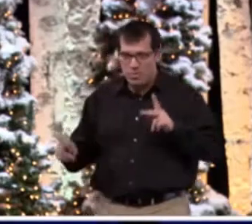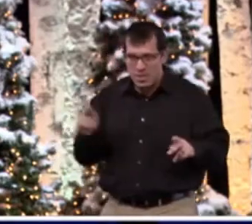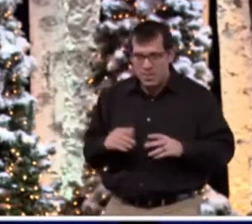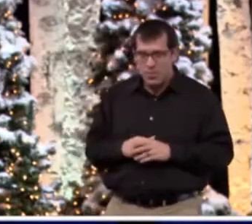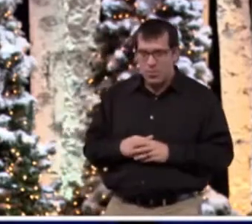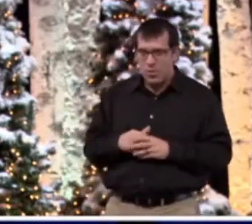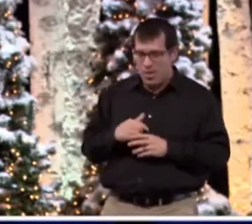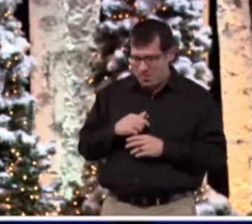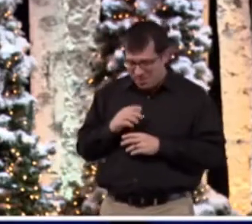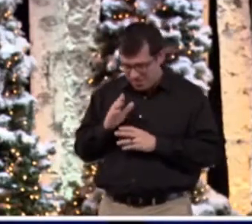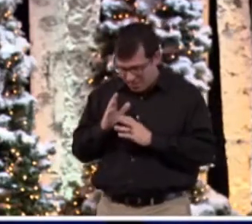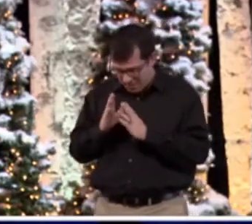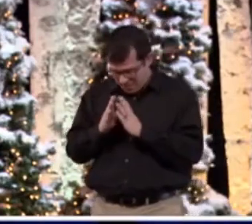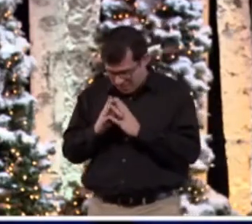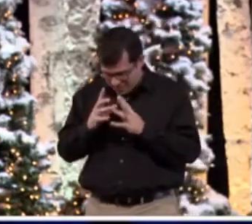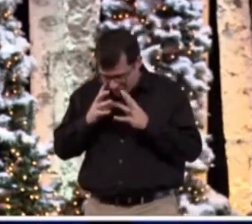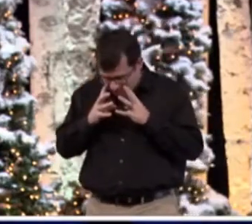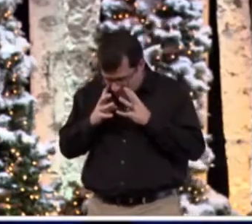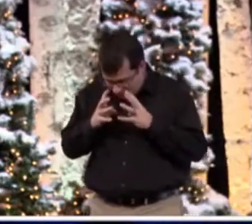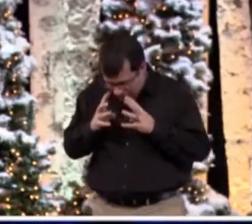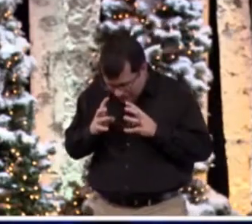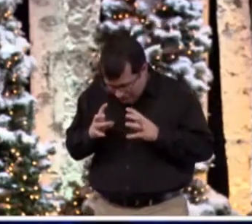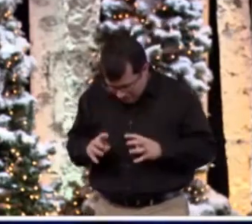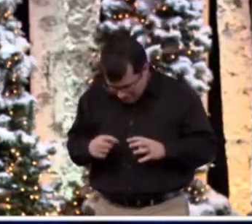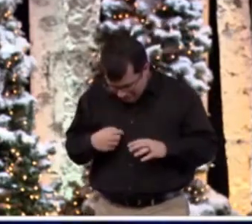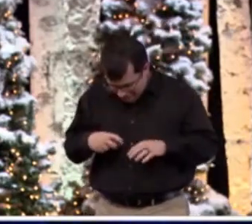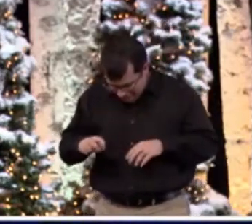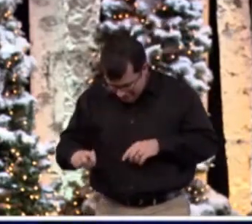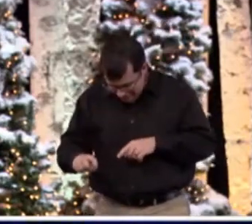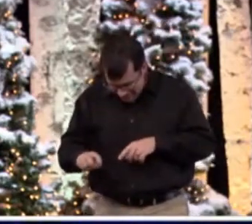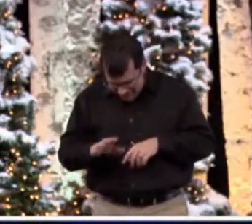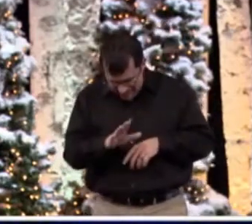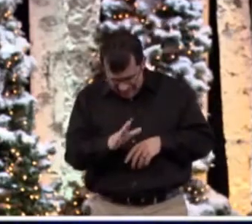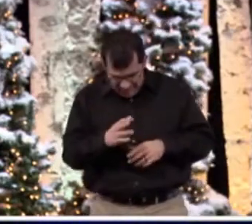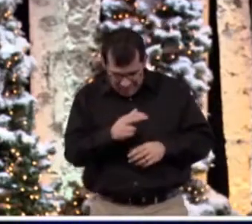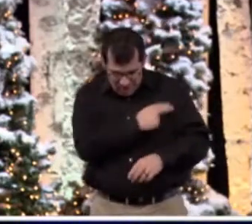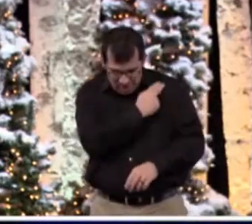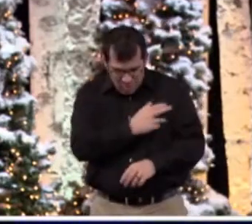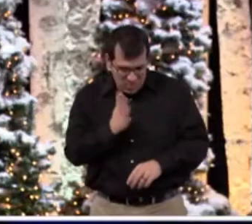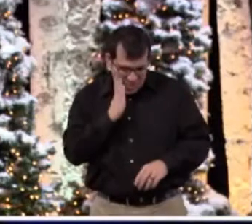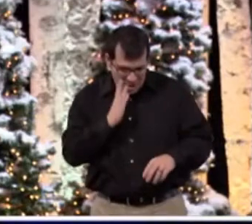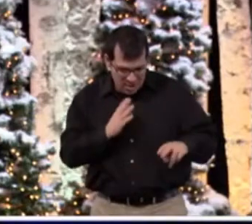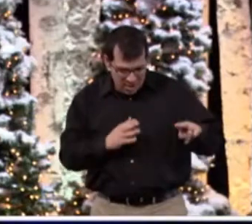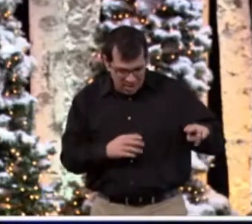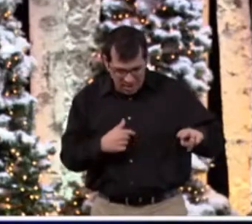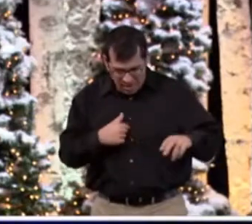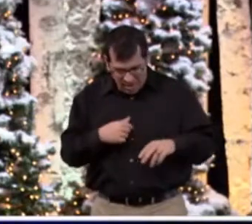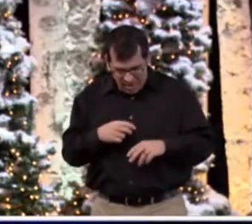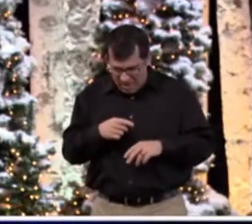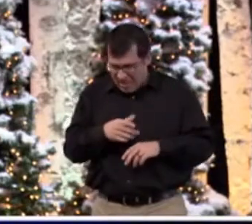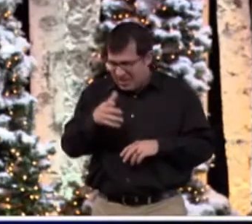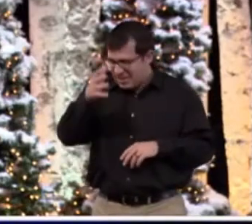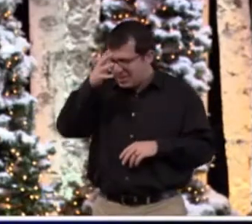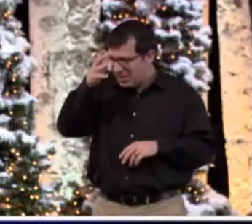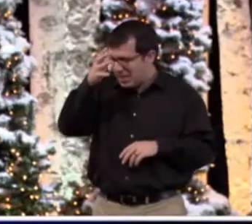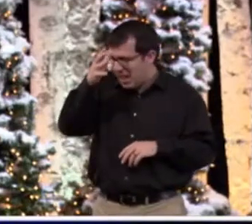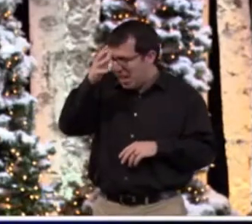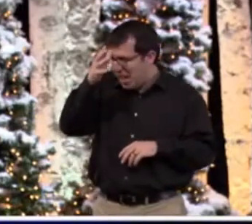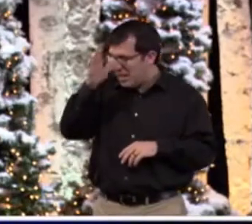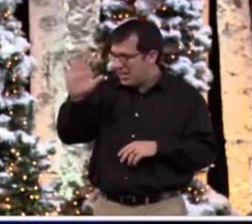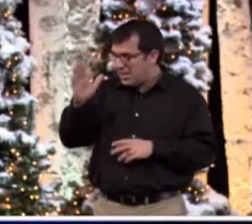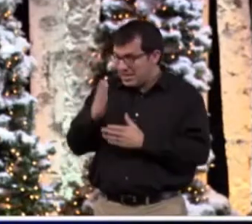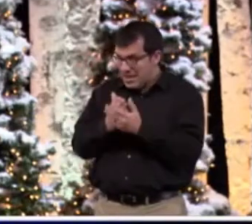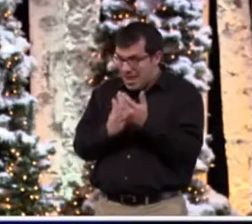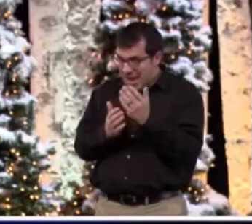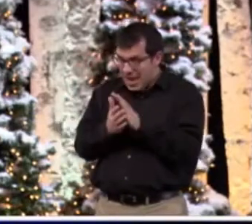आत्माहरू मेरो शिर झुकिरहेको थियो र म अस्पतालमा उहाँको बिस्ताराको छेउमा बसेर सुकसुकाइरहेको थिएँ। बुवाले उहाँको कमजोर हात